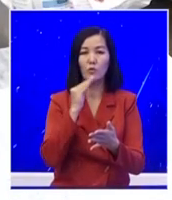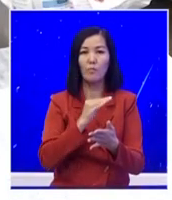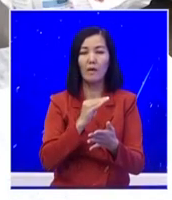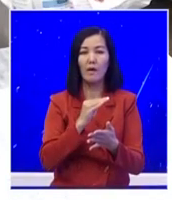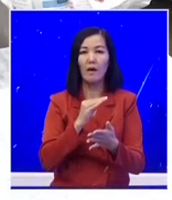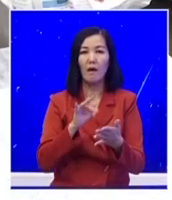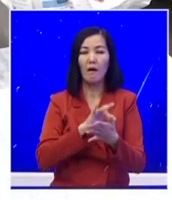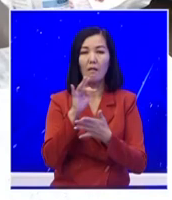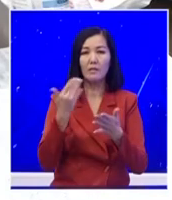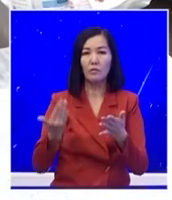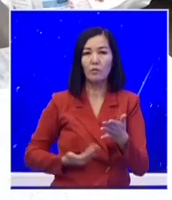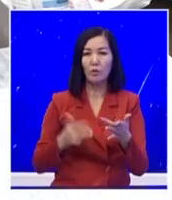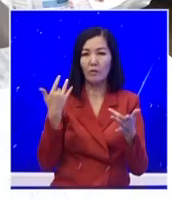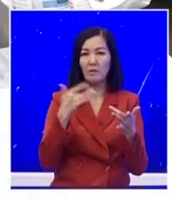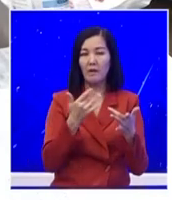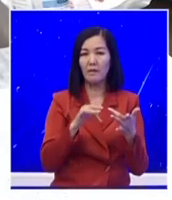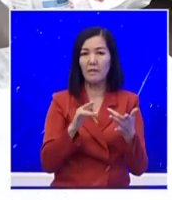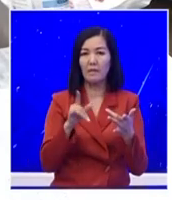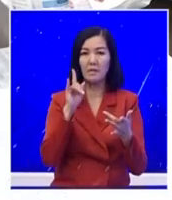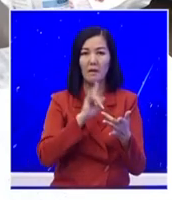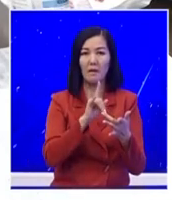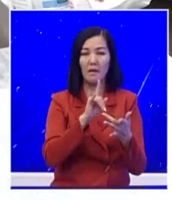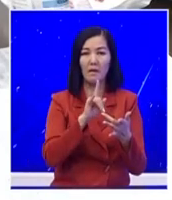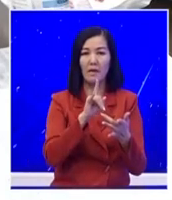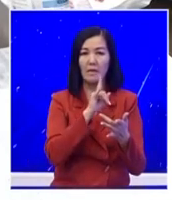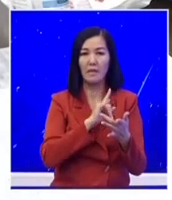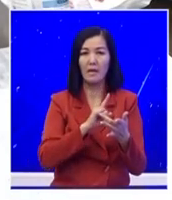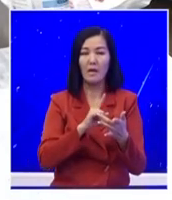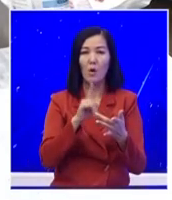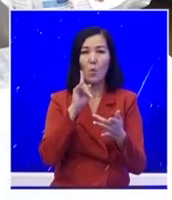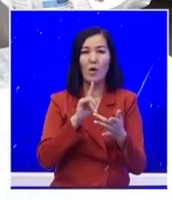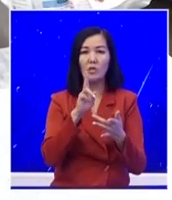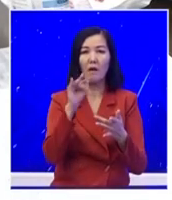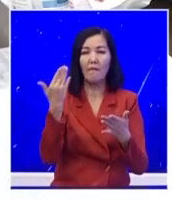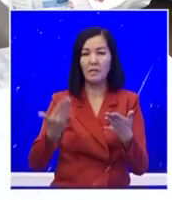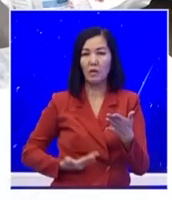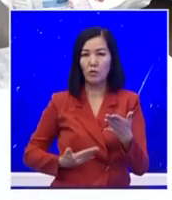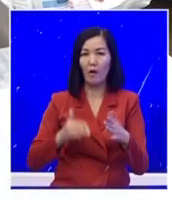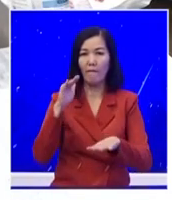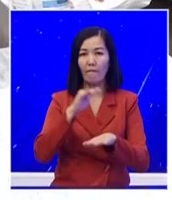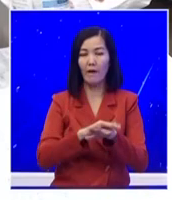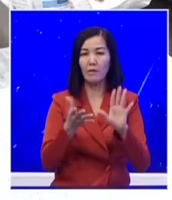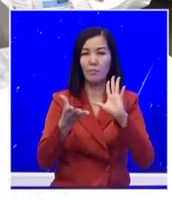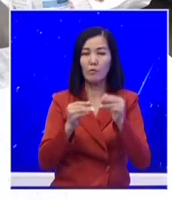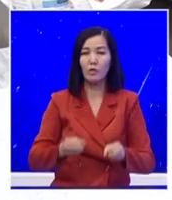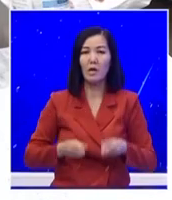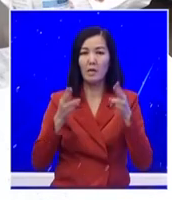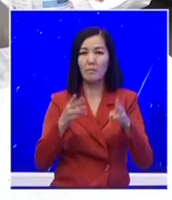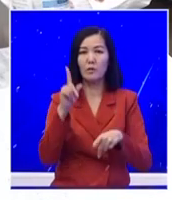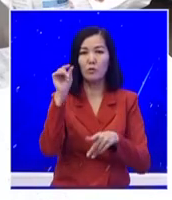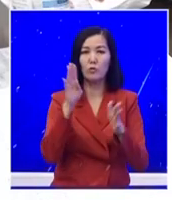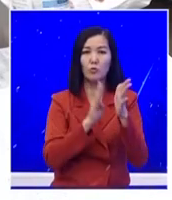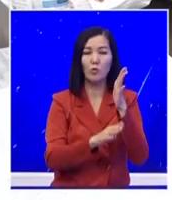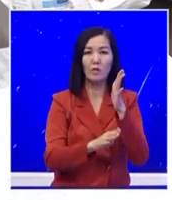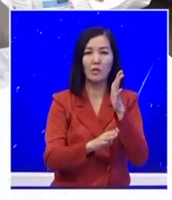мен Тараз қаласының азаматшасын ұстадық. Олар пәтер жалдап тұрып келген. Аталған факт бойынша қылмыстық кодекстің